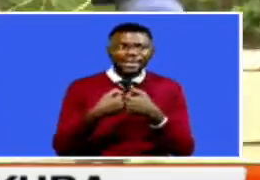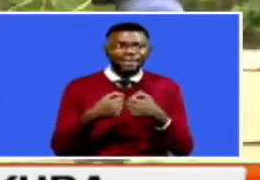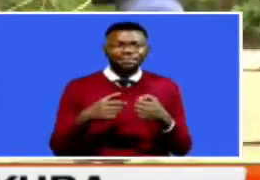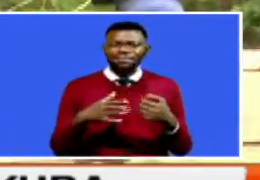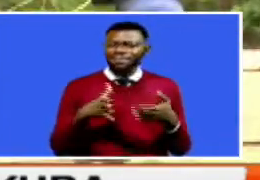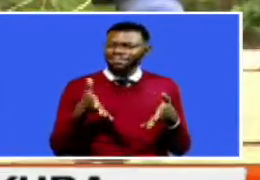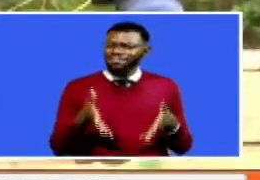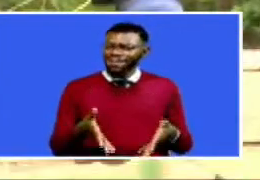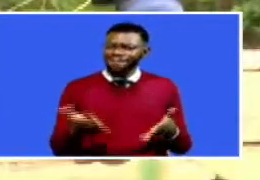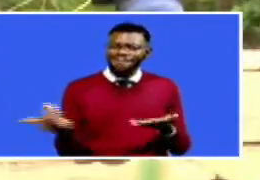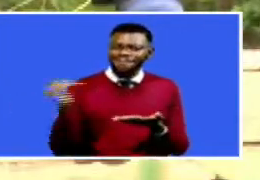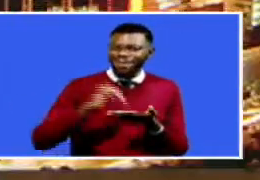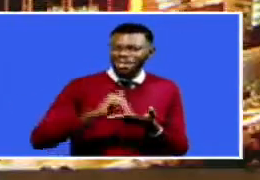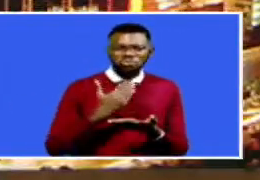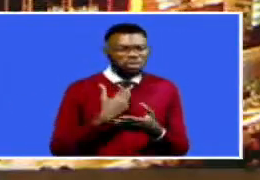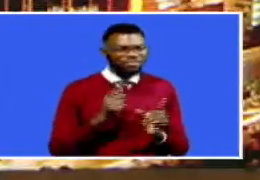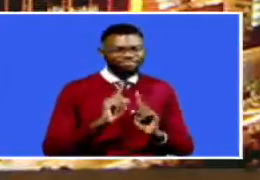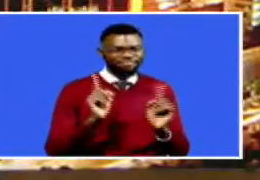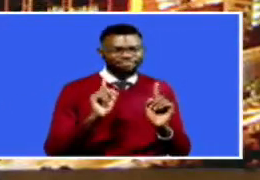inalia.